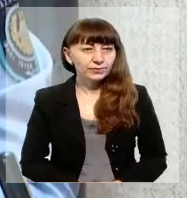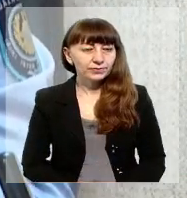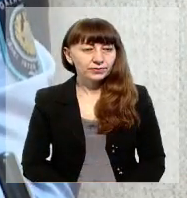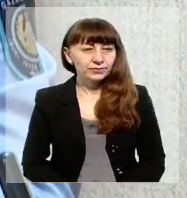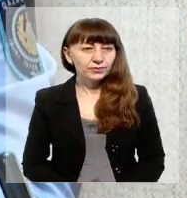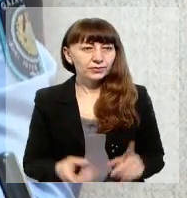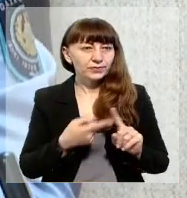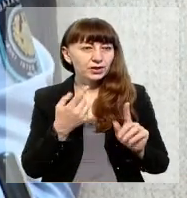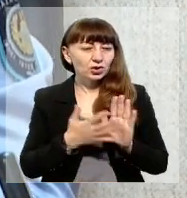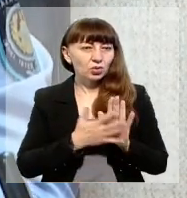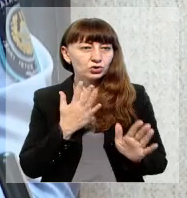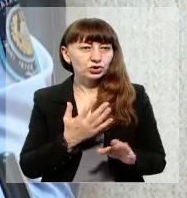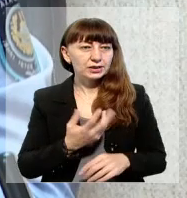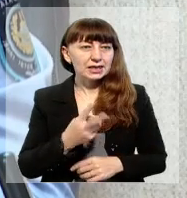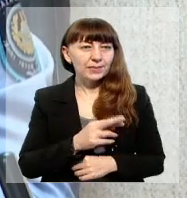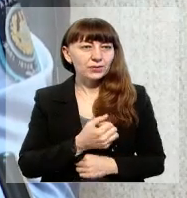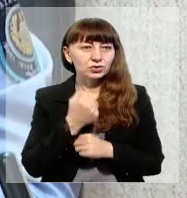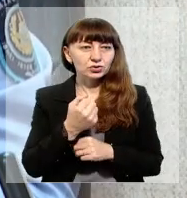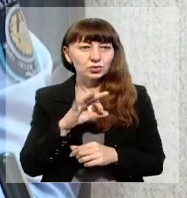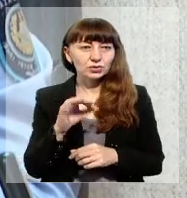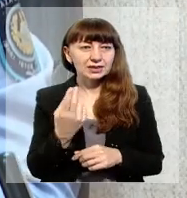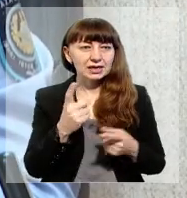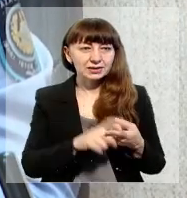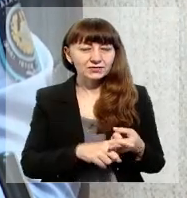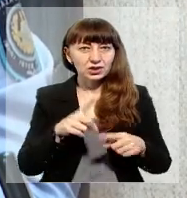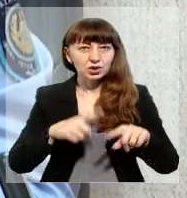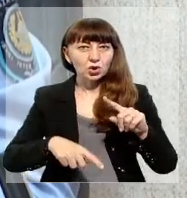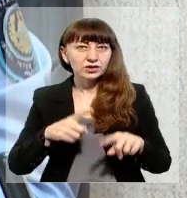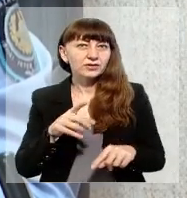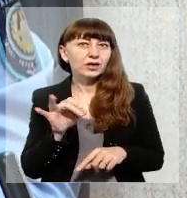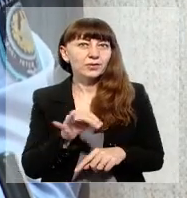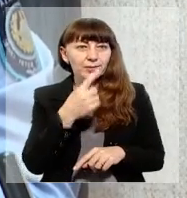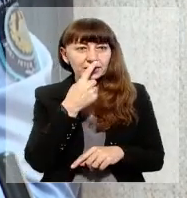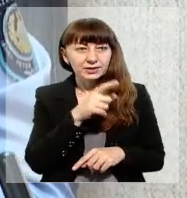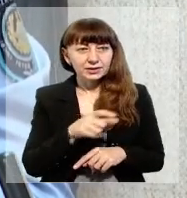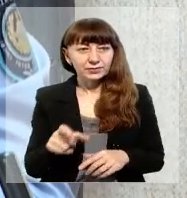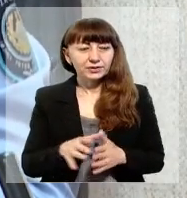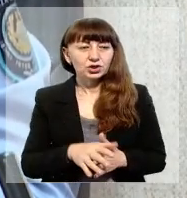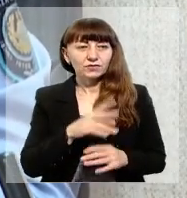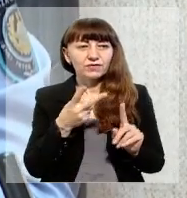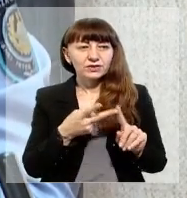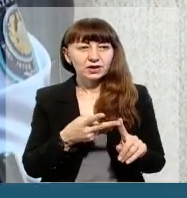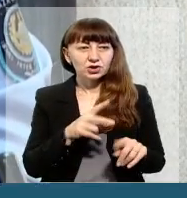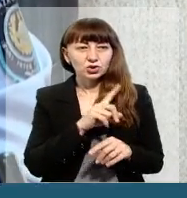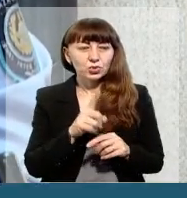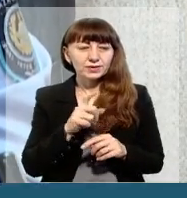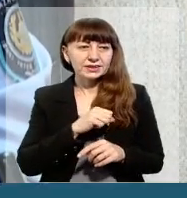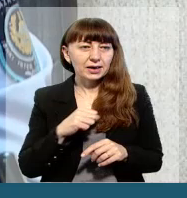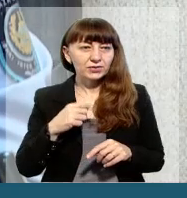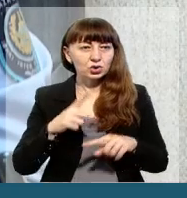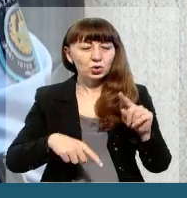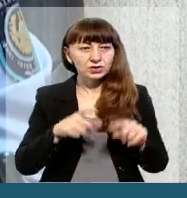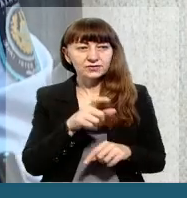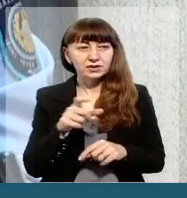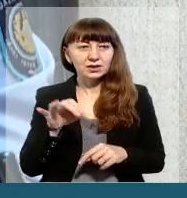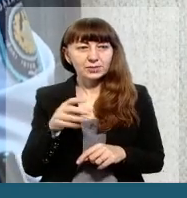в первую очередь для поддержания осужденных социальных связей с родственниками, с близкими. Во-вторых, чтобы сами родственники, близкие